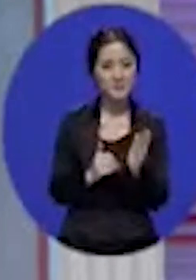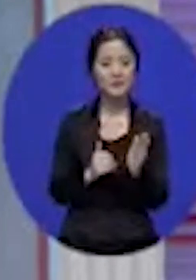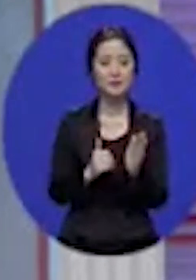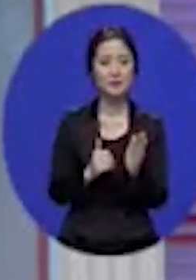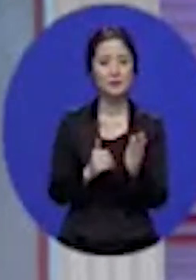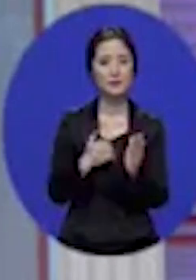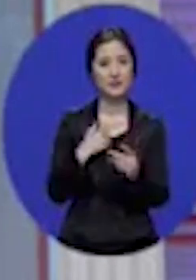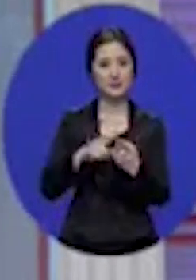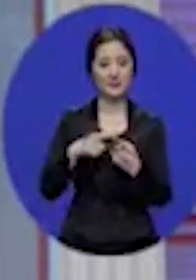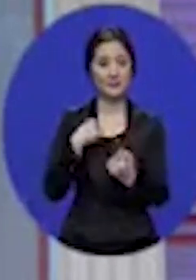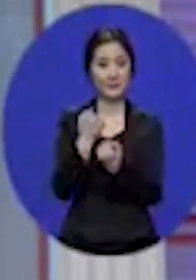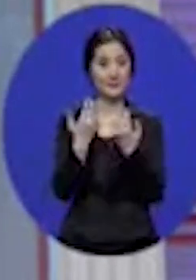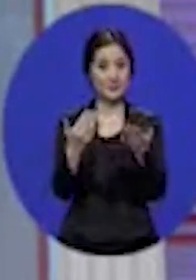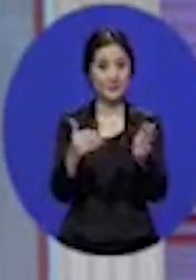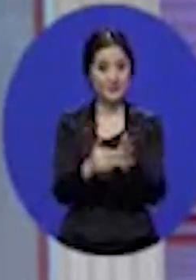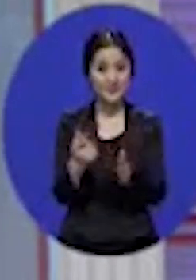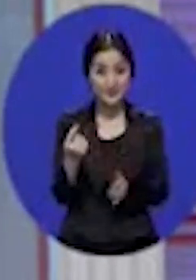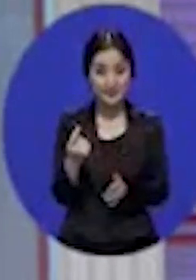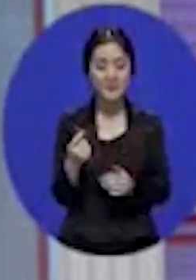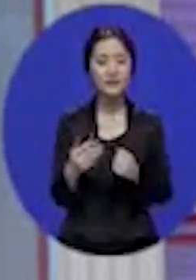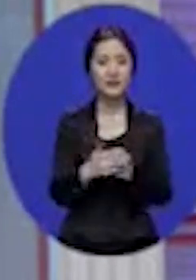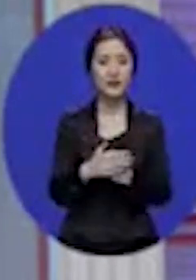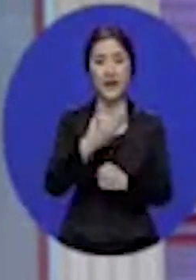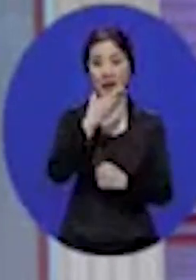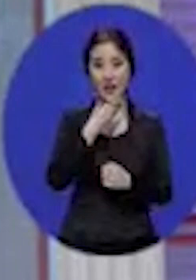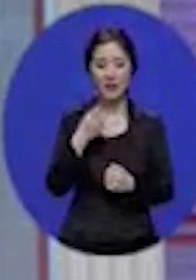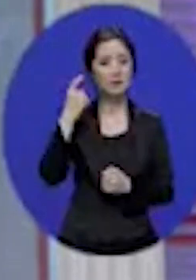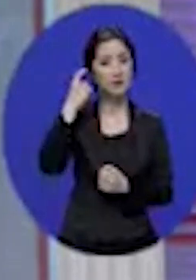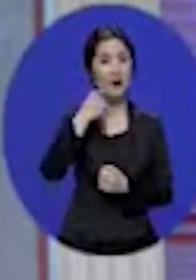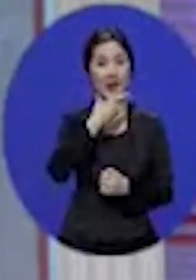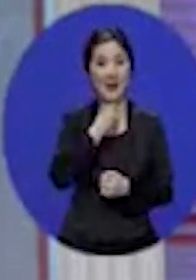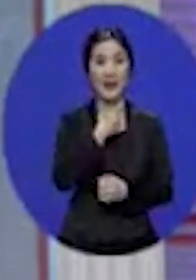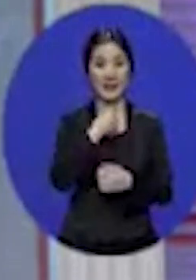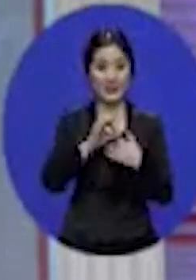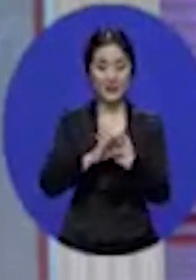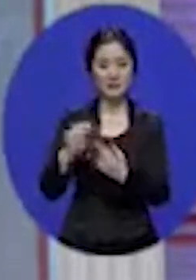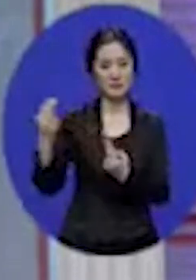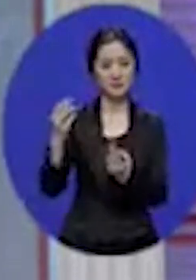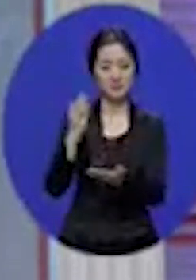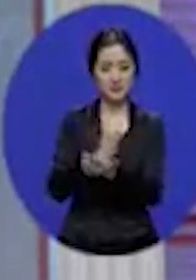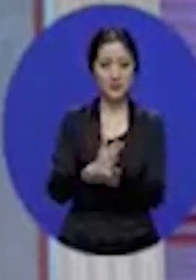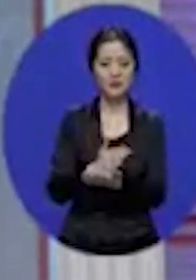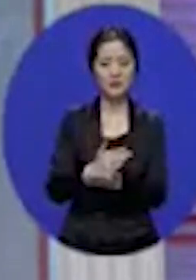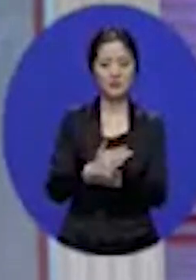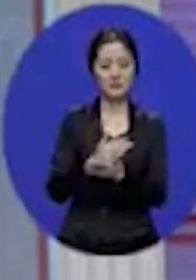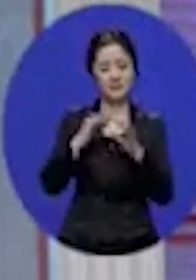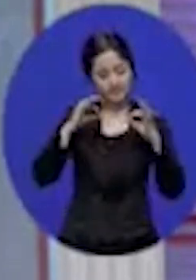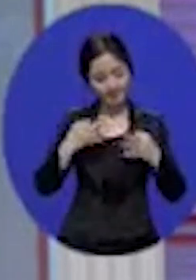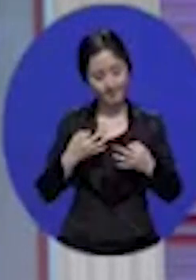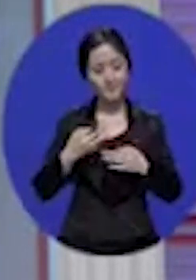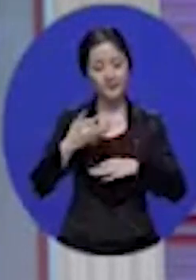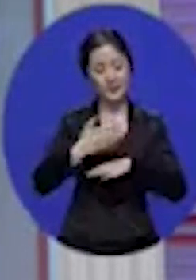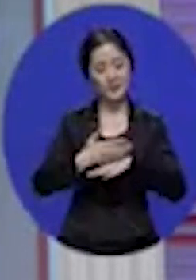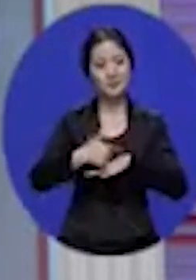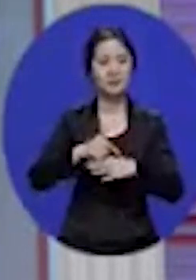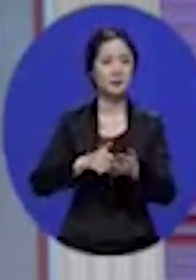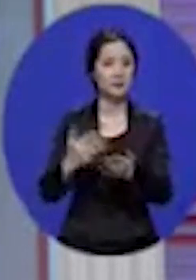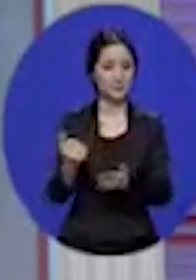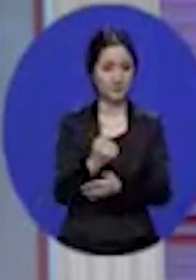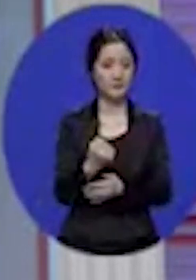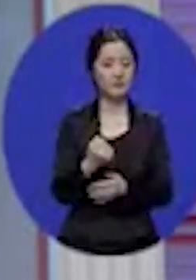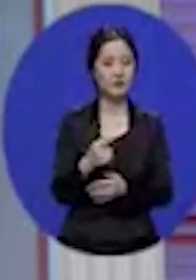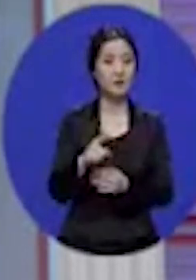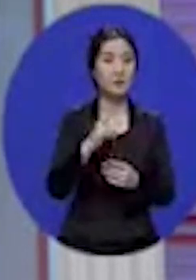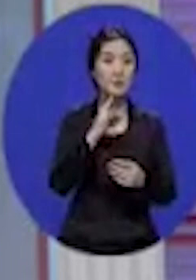여기에 비교하지 않고 나에게 있다. 그리고 네. 감사하자. 예, 이것을 여러분께 오늘 제가 말씀드리고 싶었고